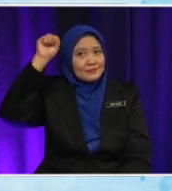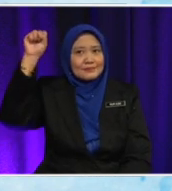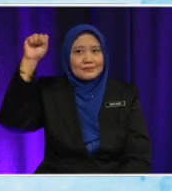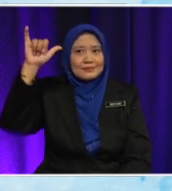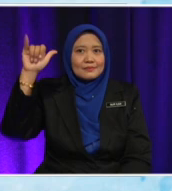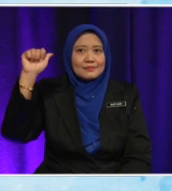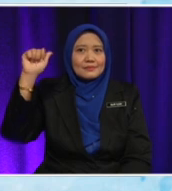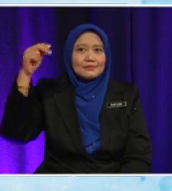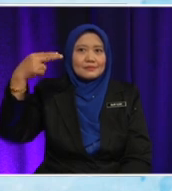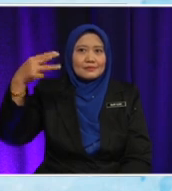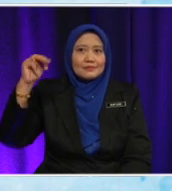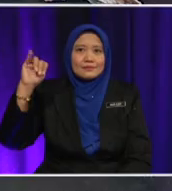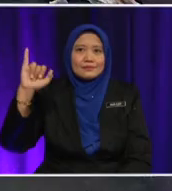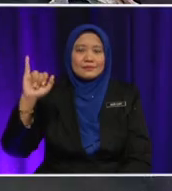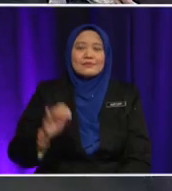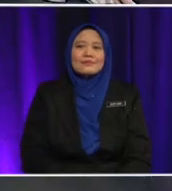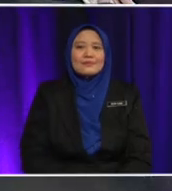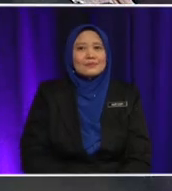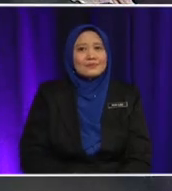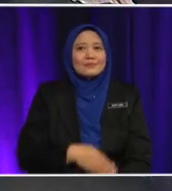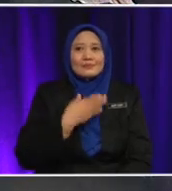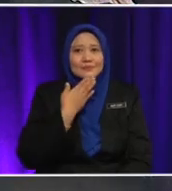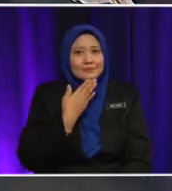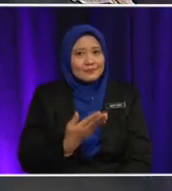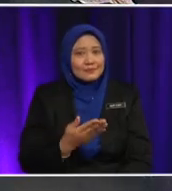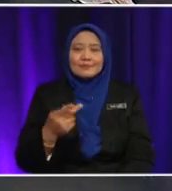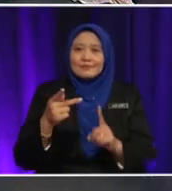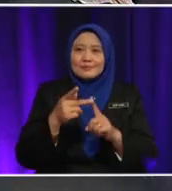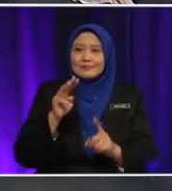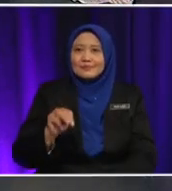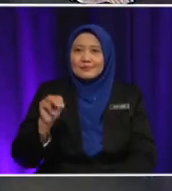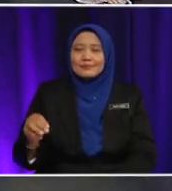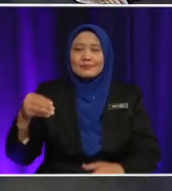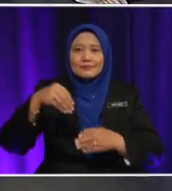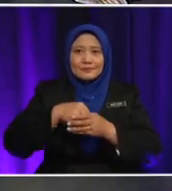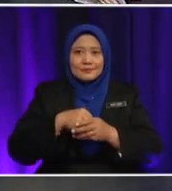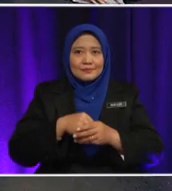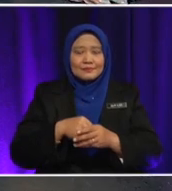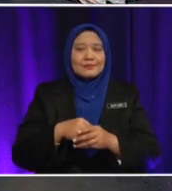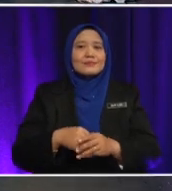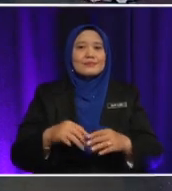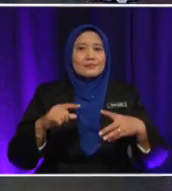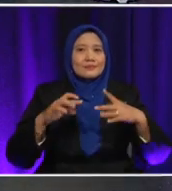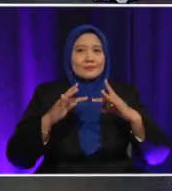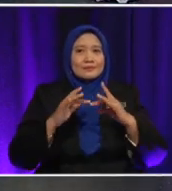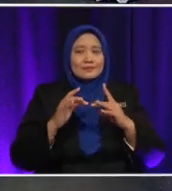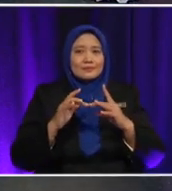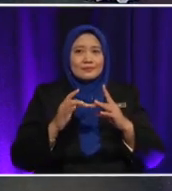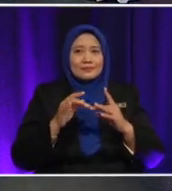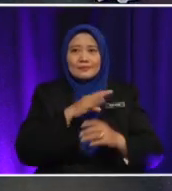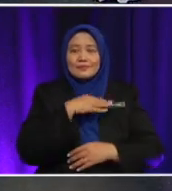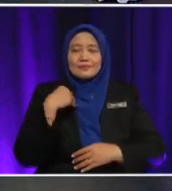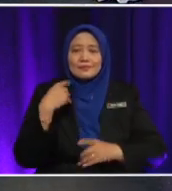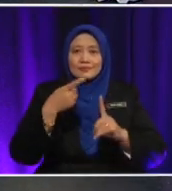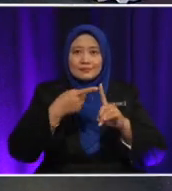Oke Baik terima kasih kepada murid-murid dalam talian kita dan juga kepada murid-murid yang sudi menonton dari rumah Oke jadi